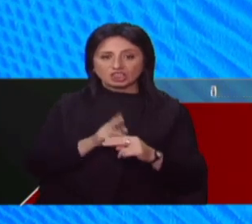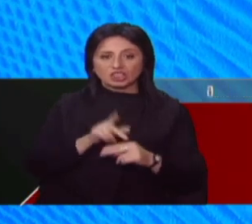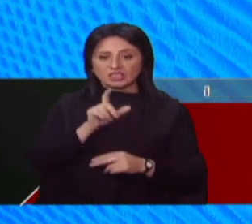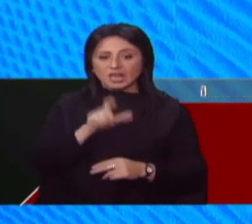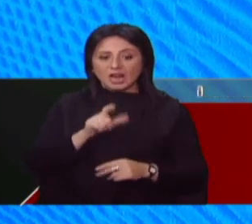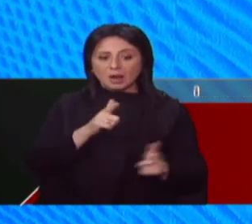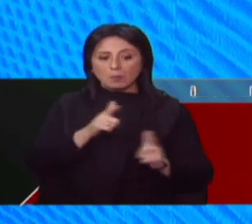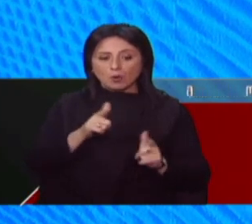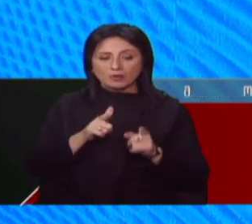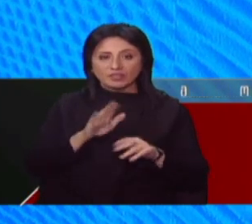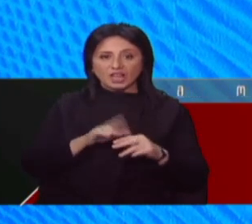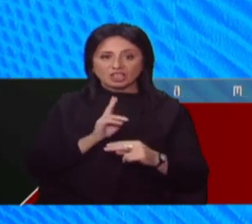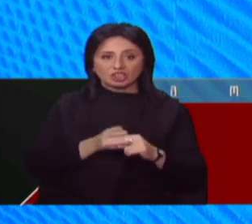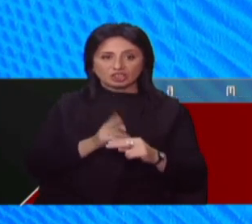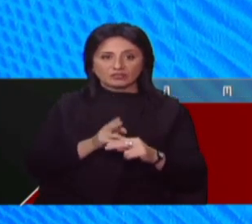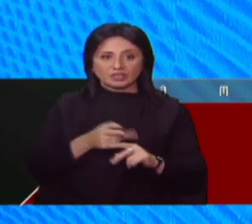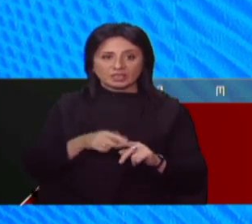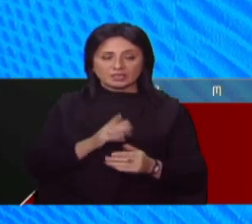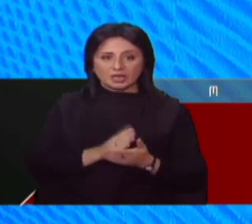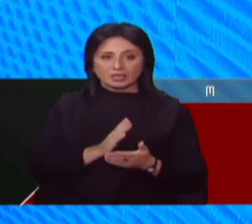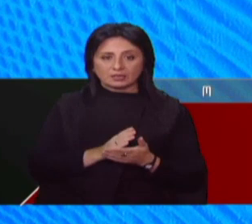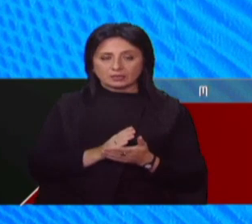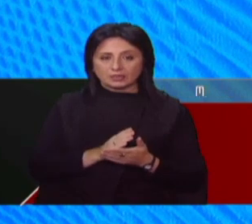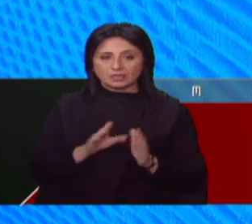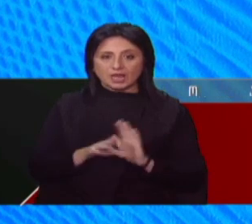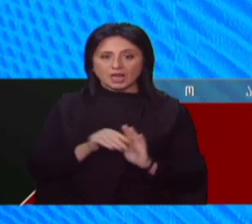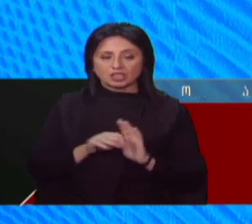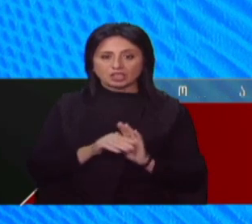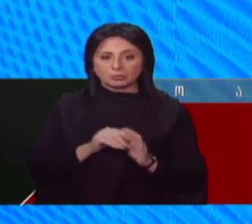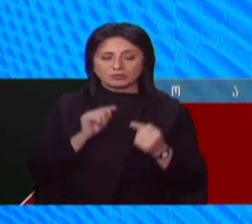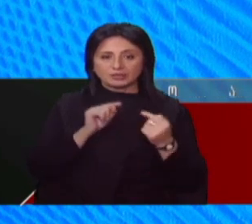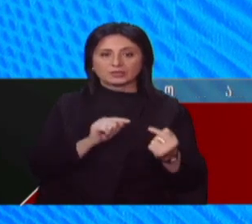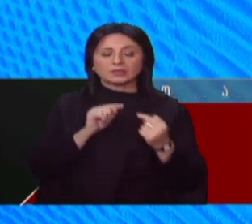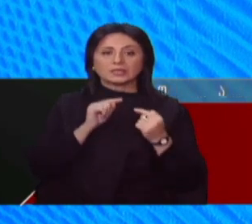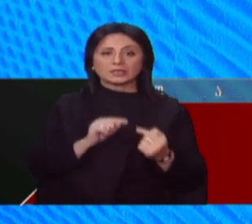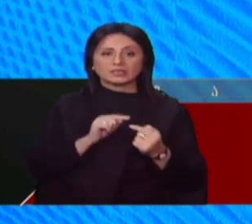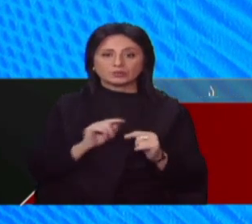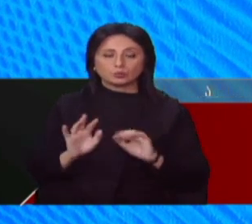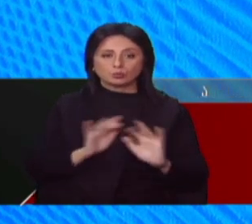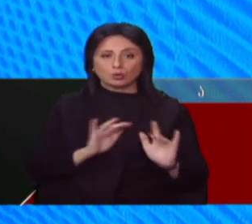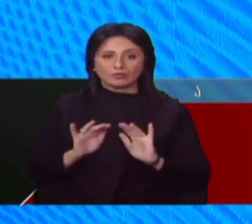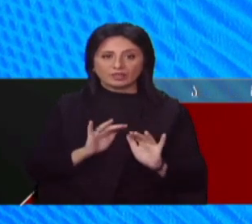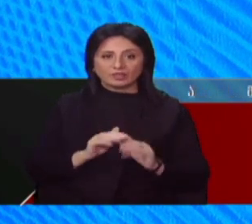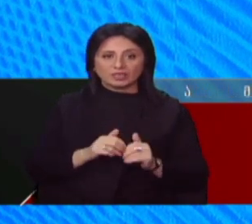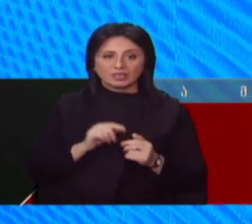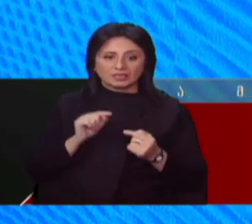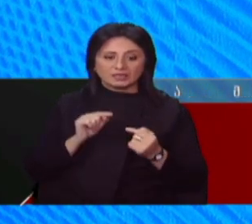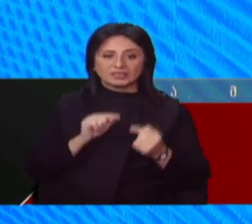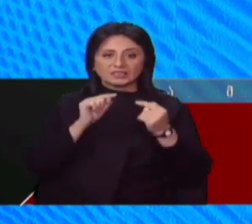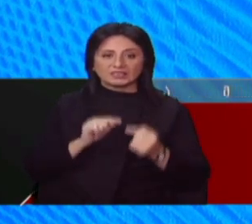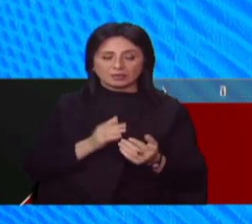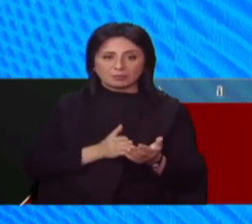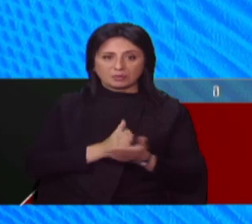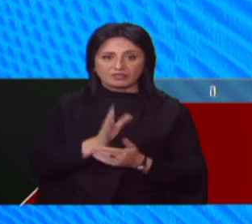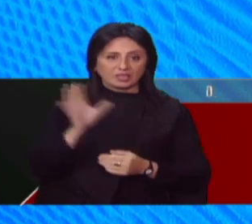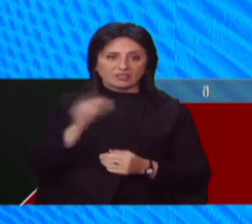амурчевлта мобилизацииствис хэли шешла, эсарис арчонебис сацинаудэко молена, цинаудегеба принципепс,